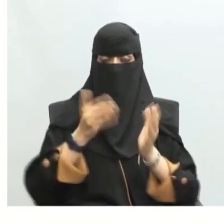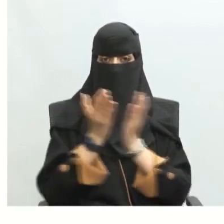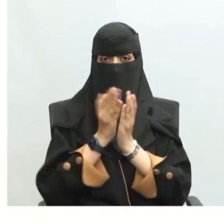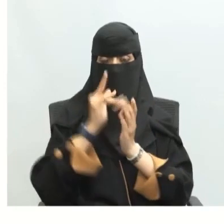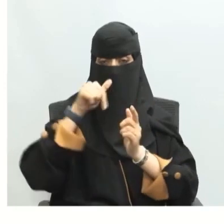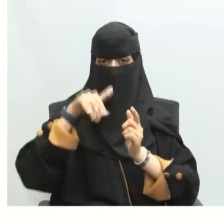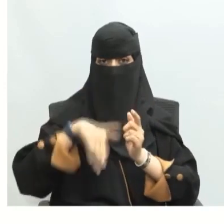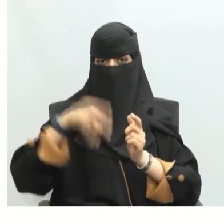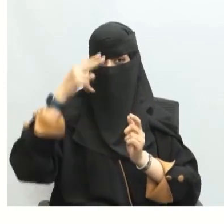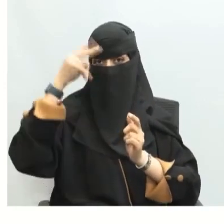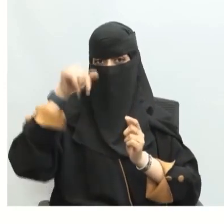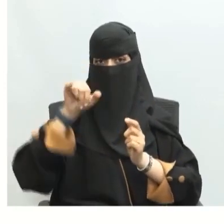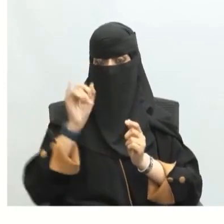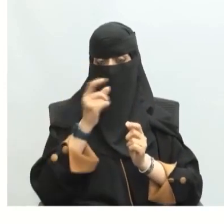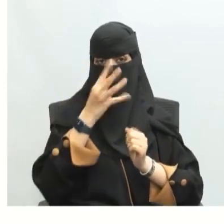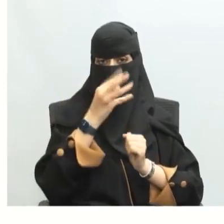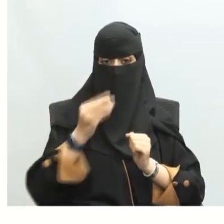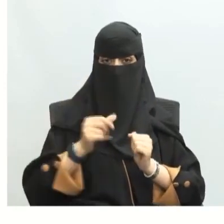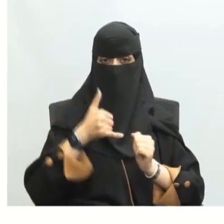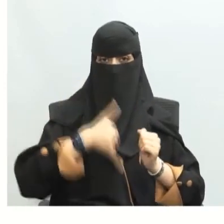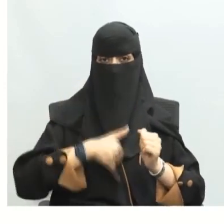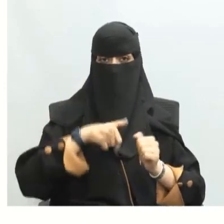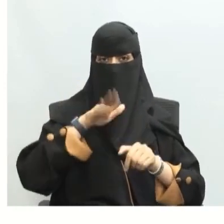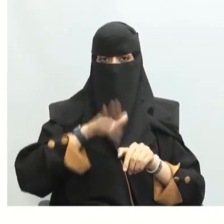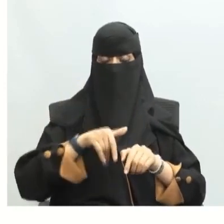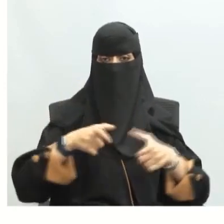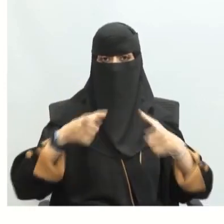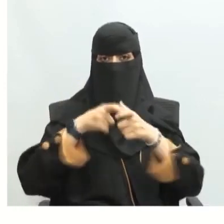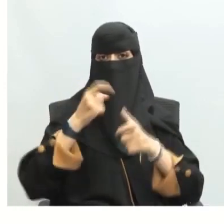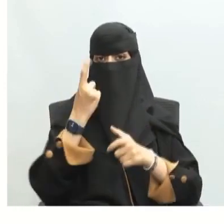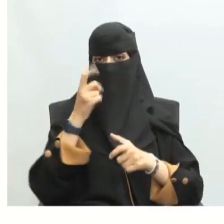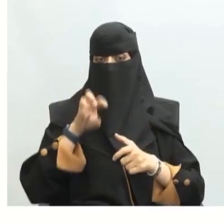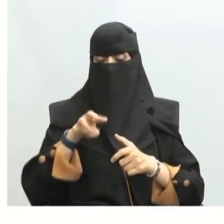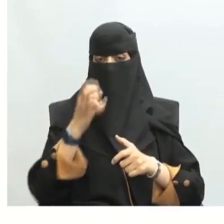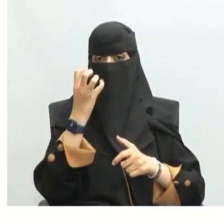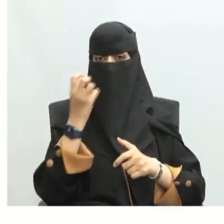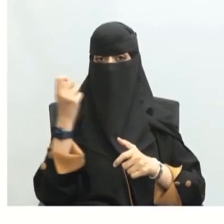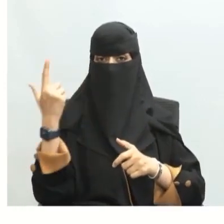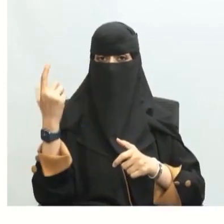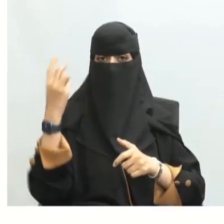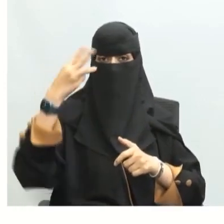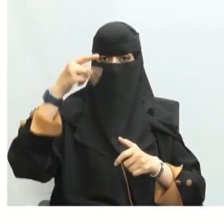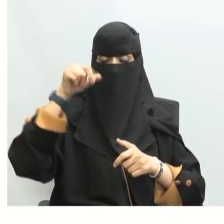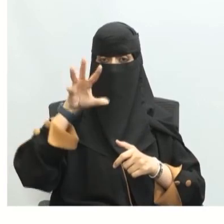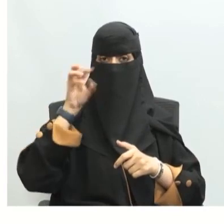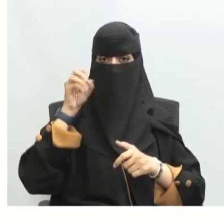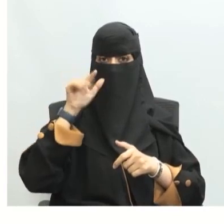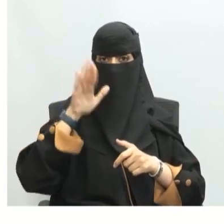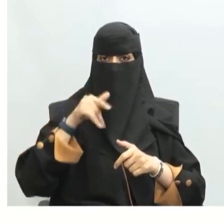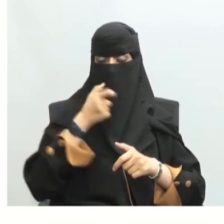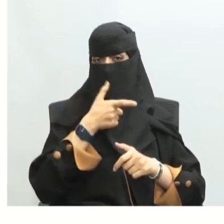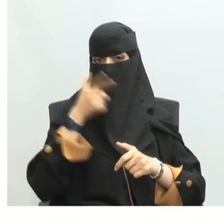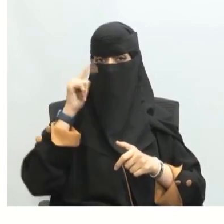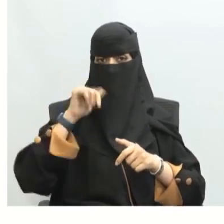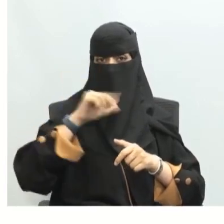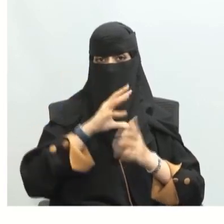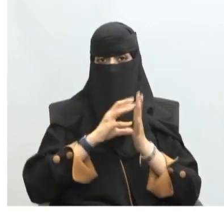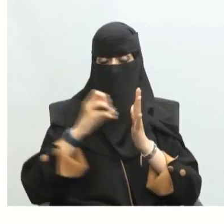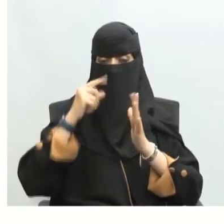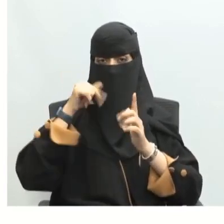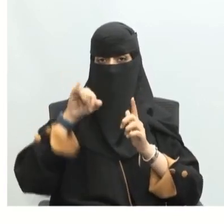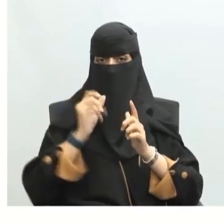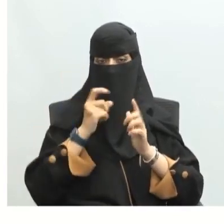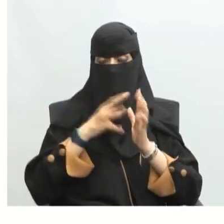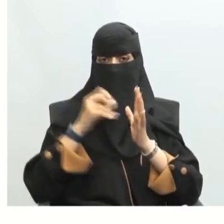العربيه السعوديه من ابناء اليمن والذي عقد في عام 1437 هجريا كان نموذج من